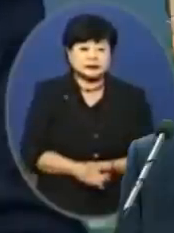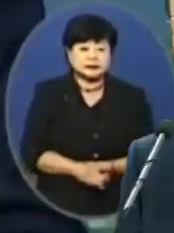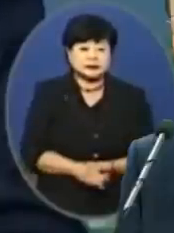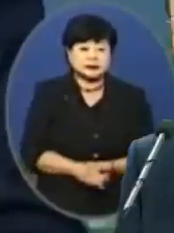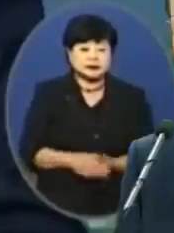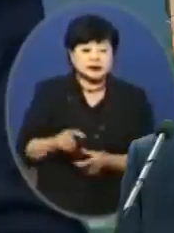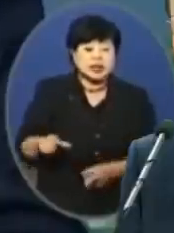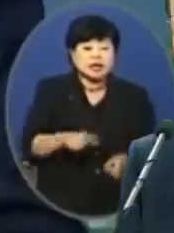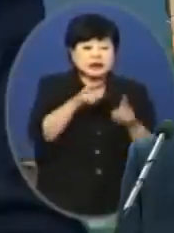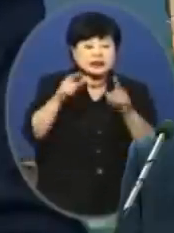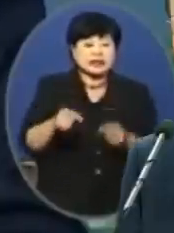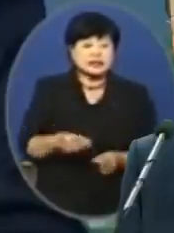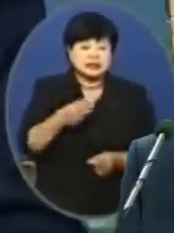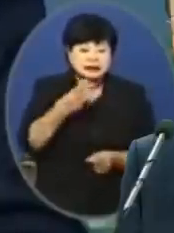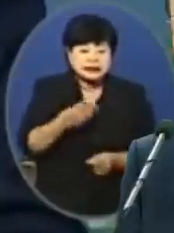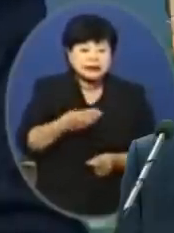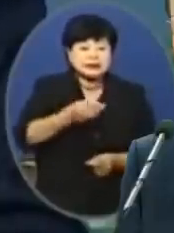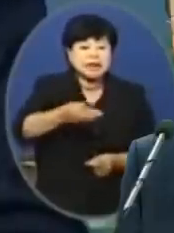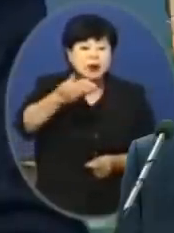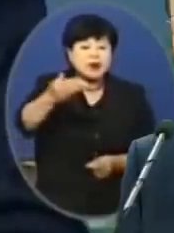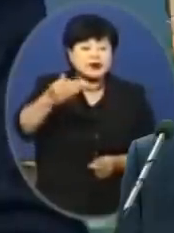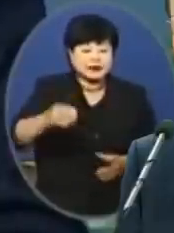우리가 사는 세계는 3차원의 세계인데